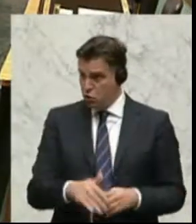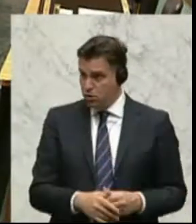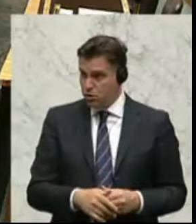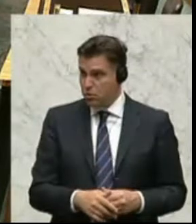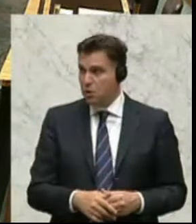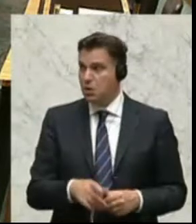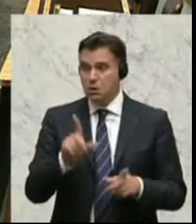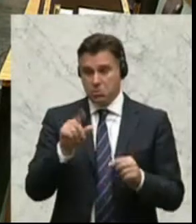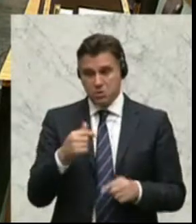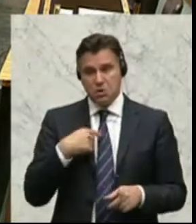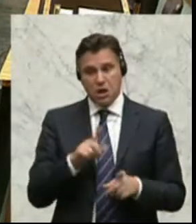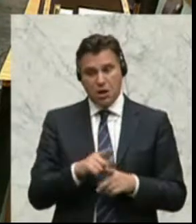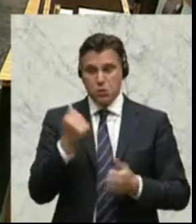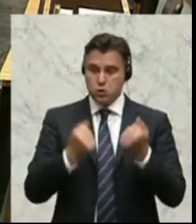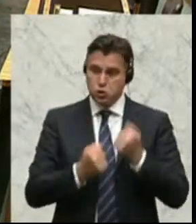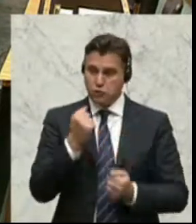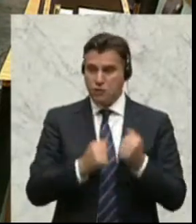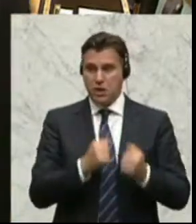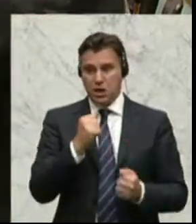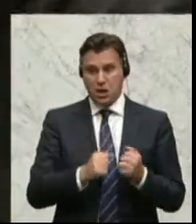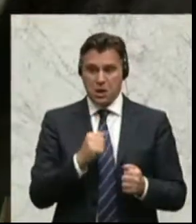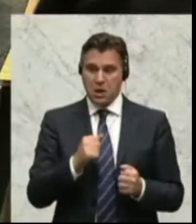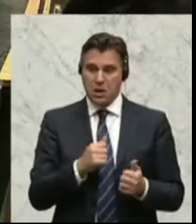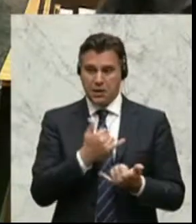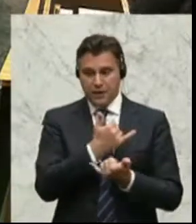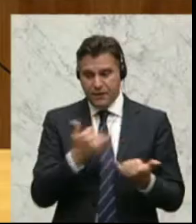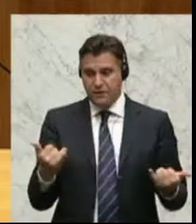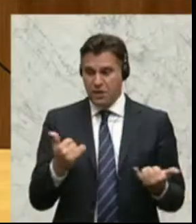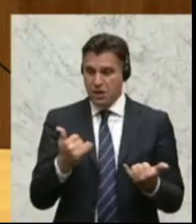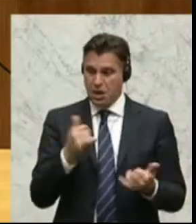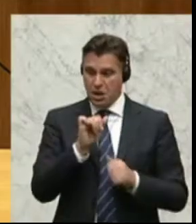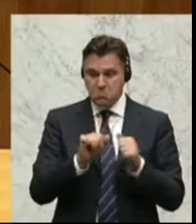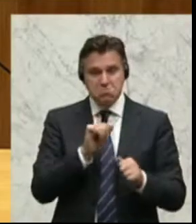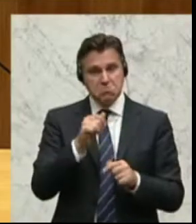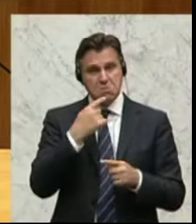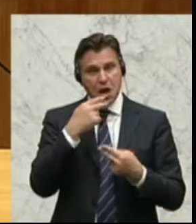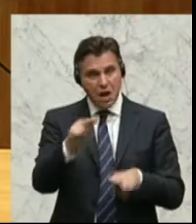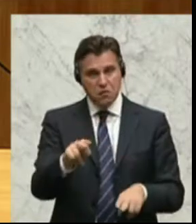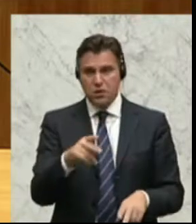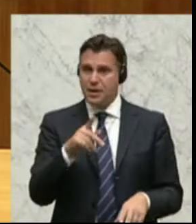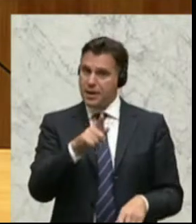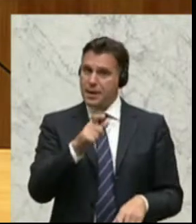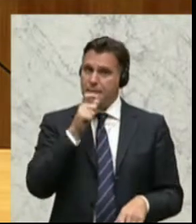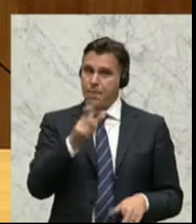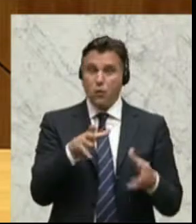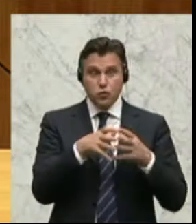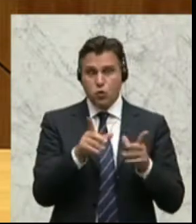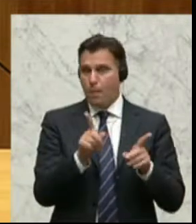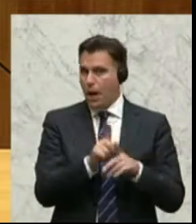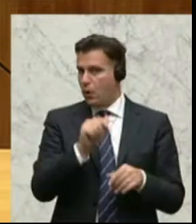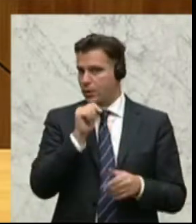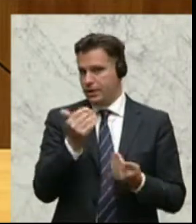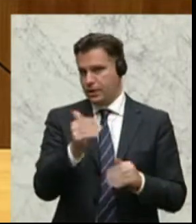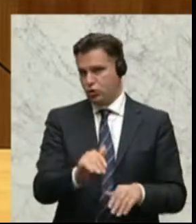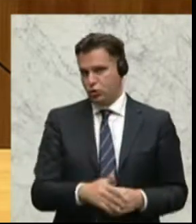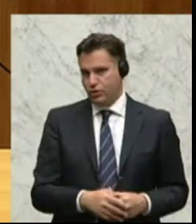in Argumentationsnotstand gekommen. Nein, die sind als Berufsgruppe wieder nicht geschützt gewesen. Und dann gab es noch